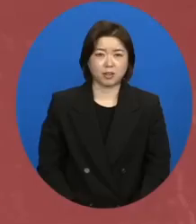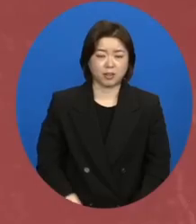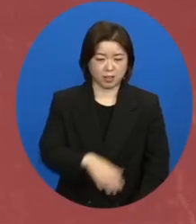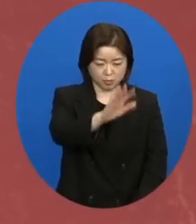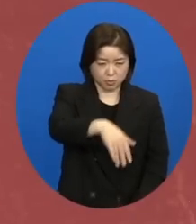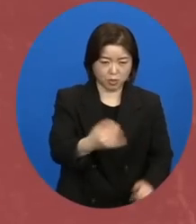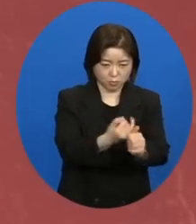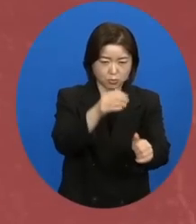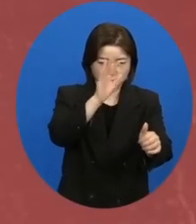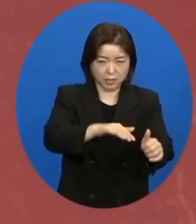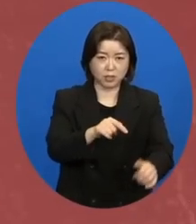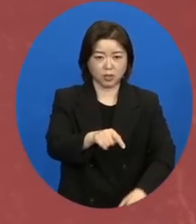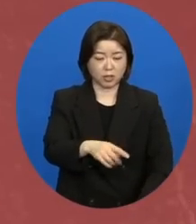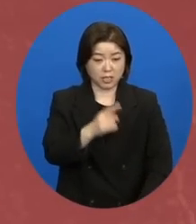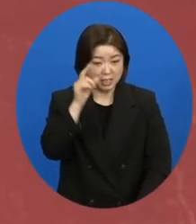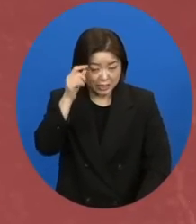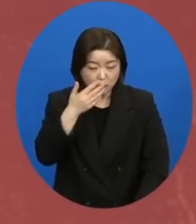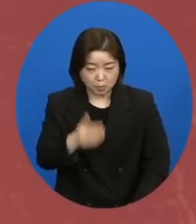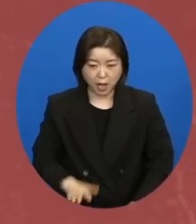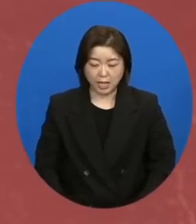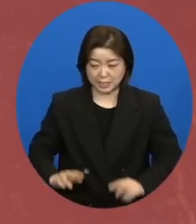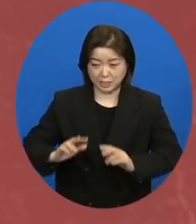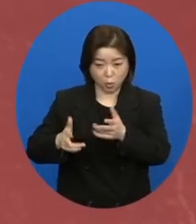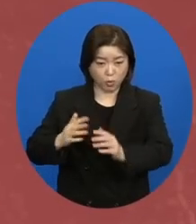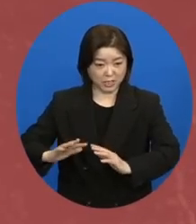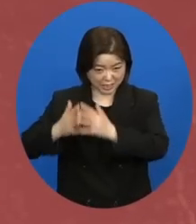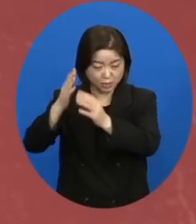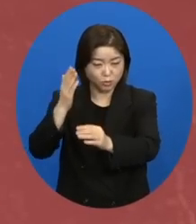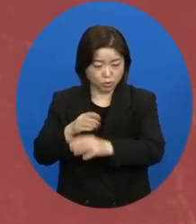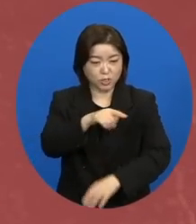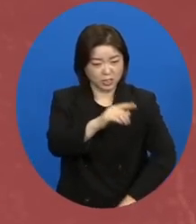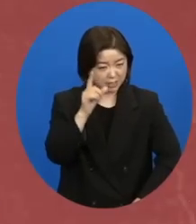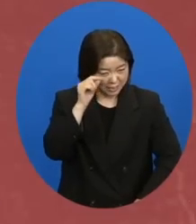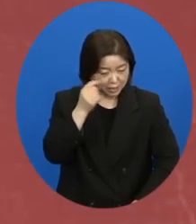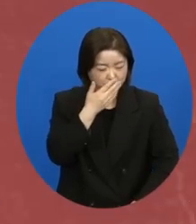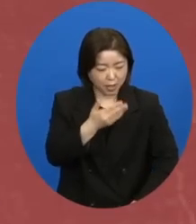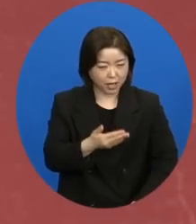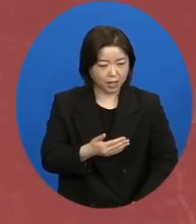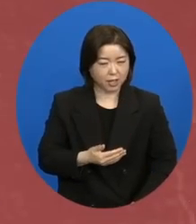앉혀놓고 잠이 오냐고 지금 공장을 짓고 있는데.